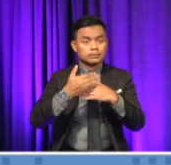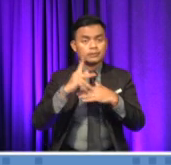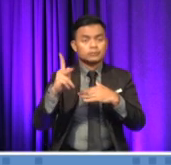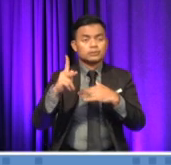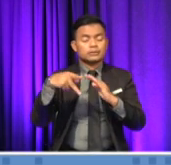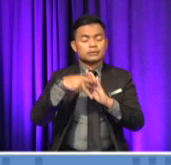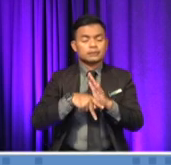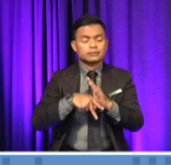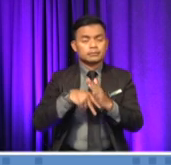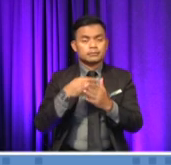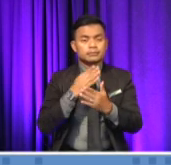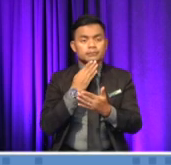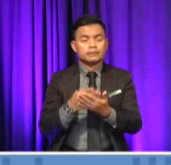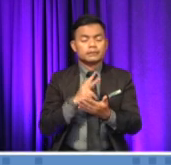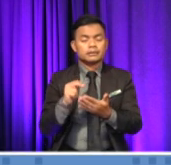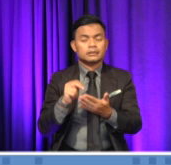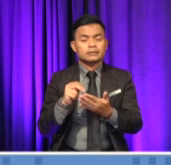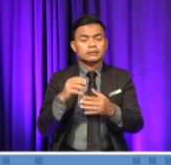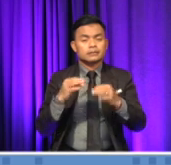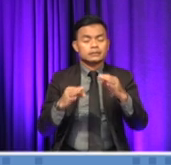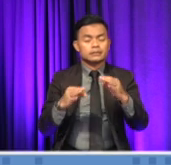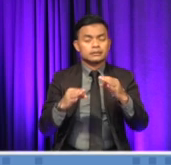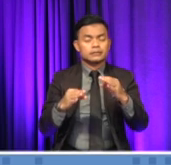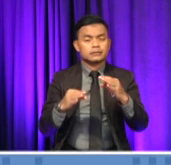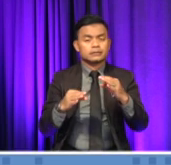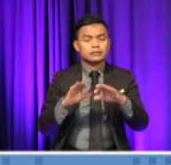sekiranya komponen elektronik gagal berfungsi